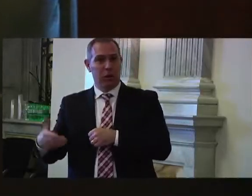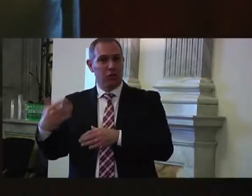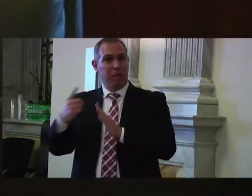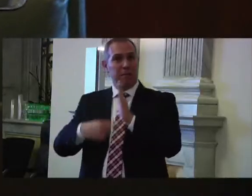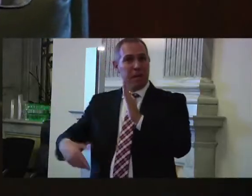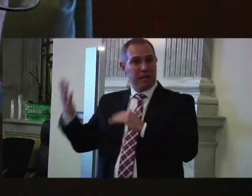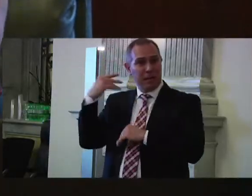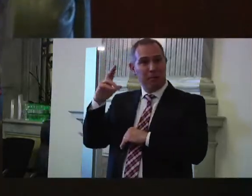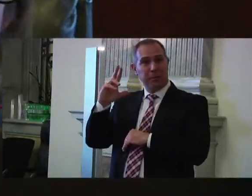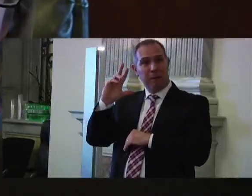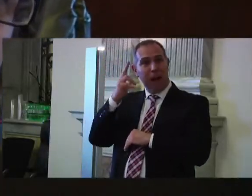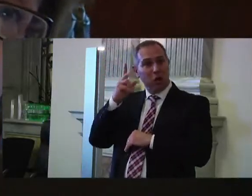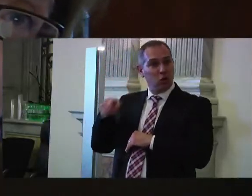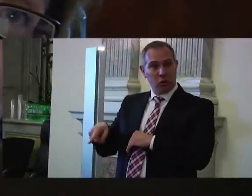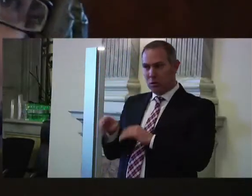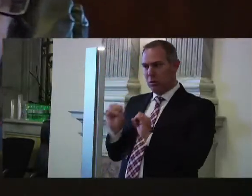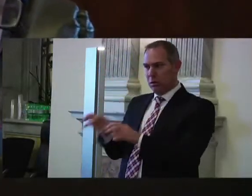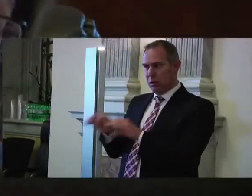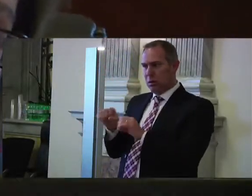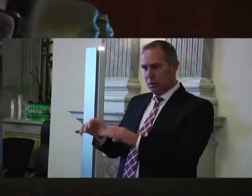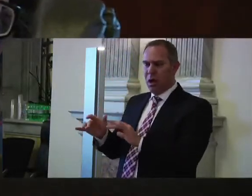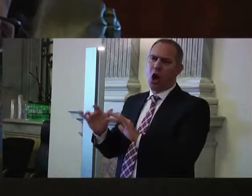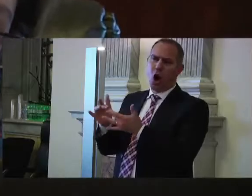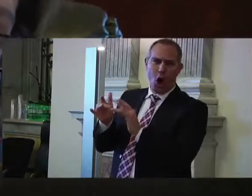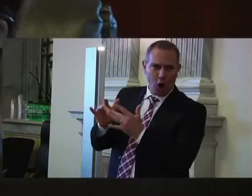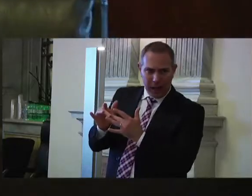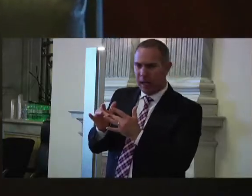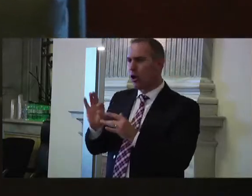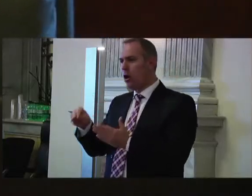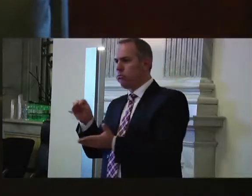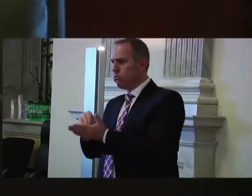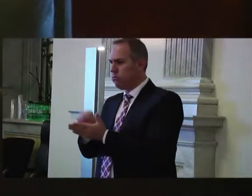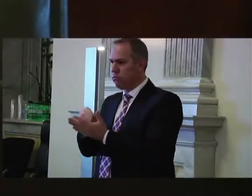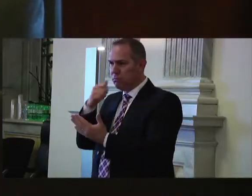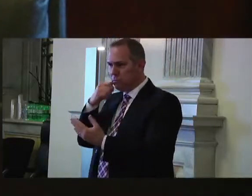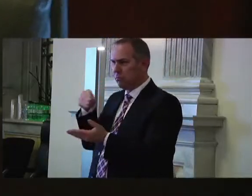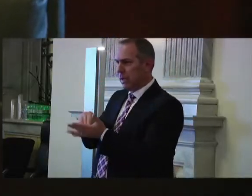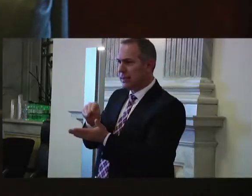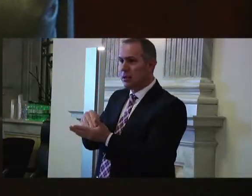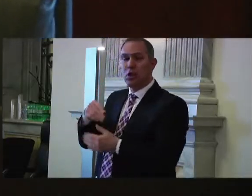in un corso di formazione un po' online, un po' in presenza ad Assisi,